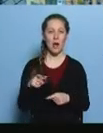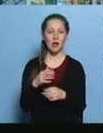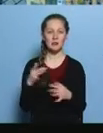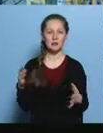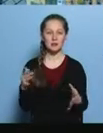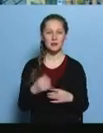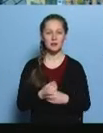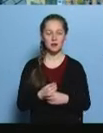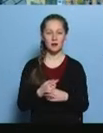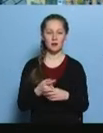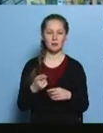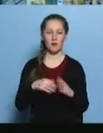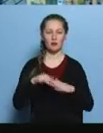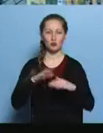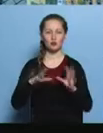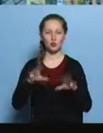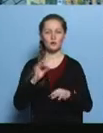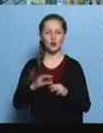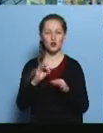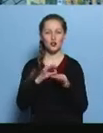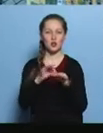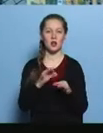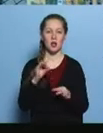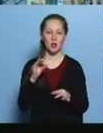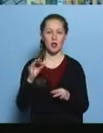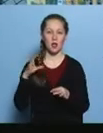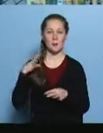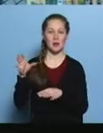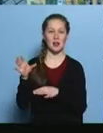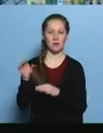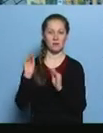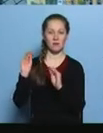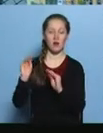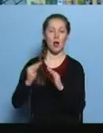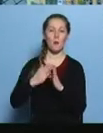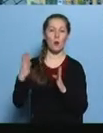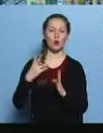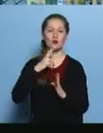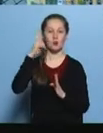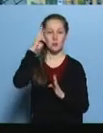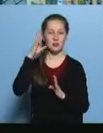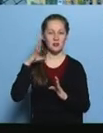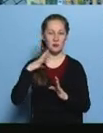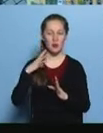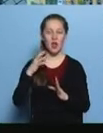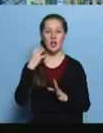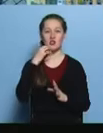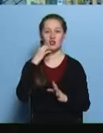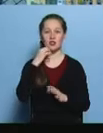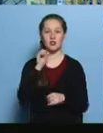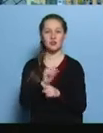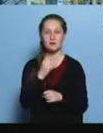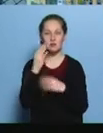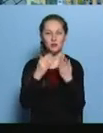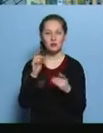видите, вручную было сшито, и он висел на блокпосту в течение 2 месяцев в городе Грозно. Чеченцы останавливались, спрашивали, вы